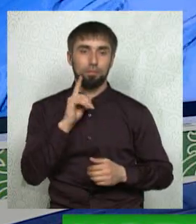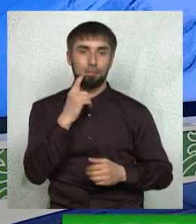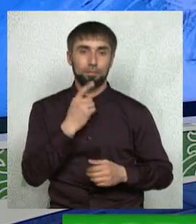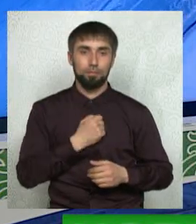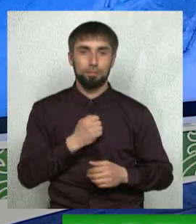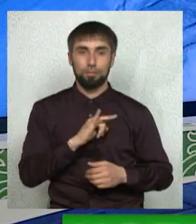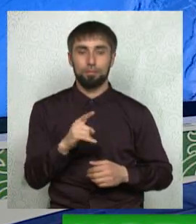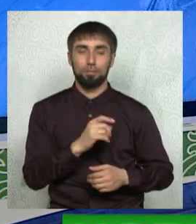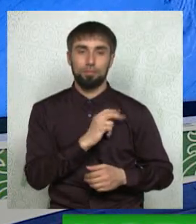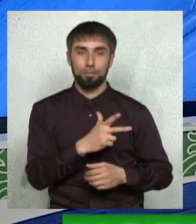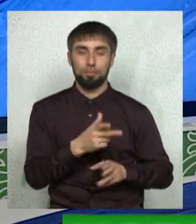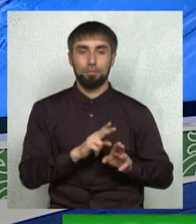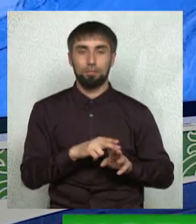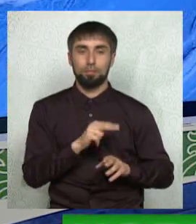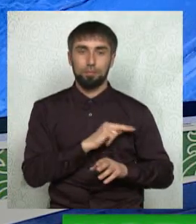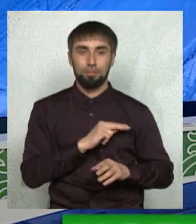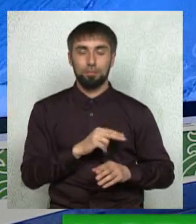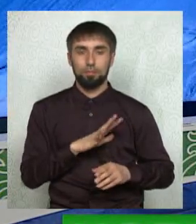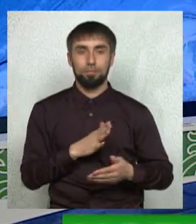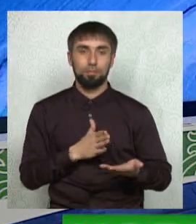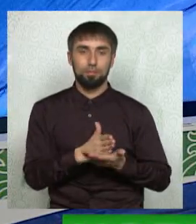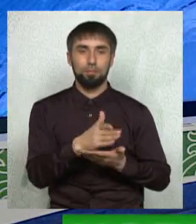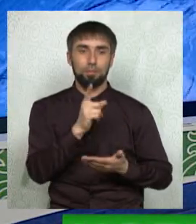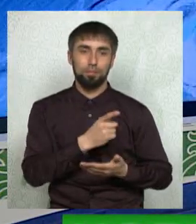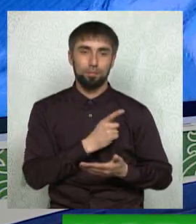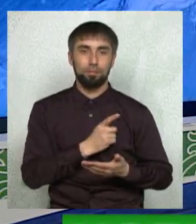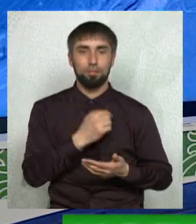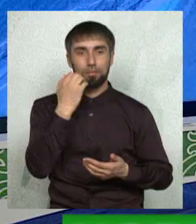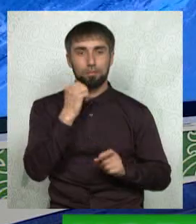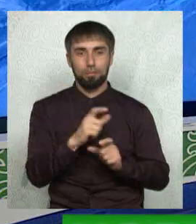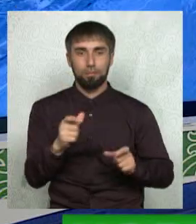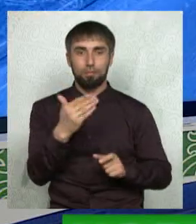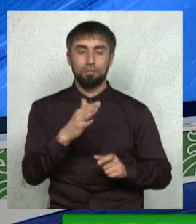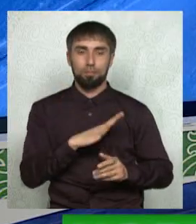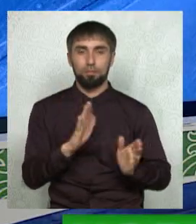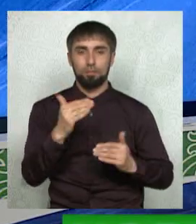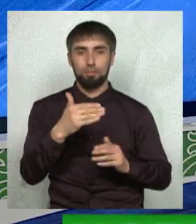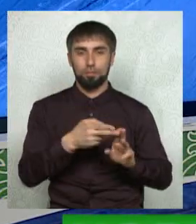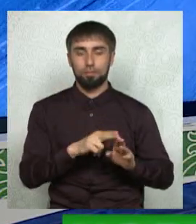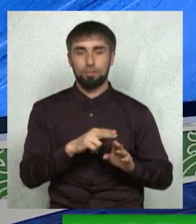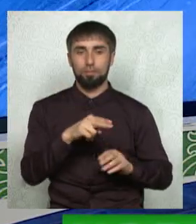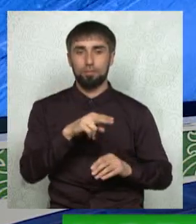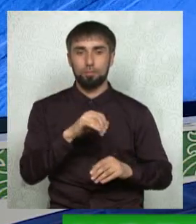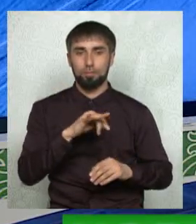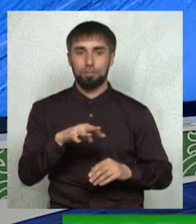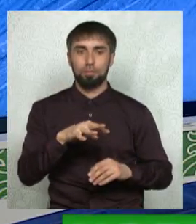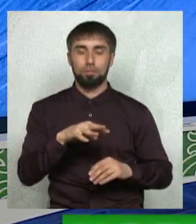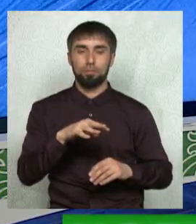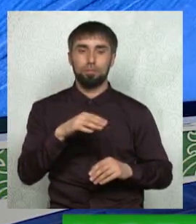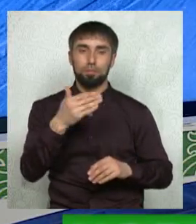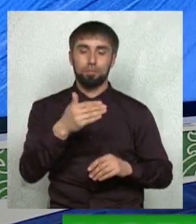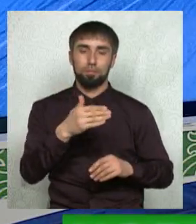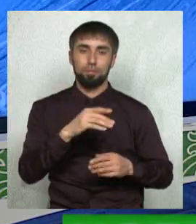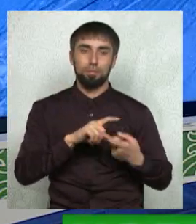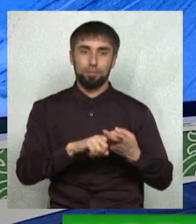Юнормейцы и социальные работники навестили одиноких пожилых людей. Визит нанесли в рамках патриотического проекта «Связь поколений». Он направлен